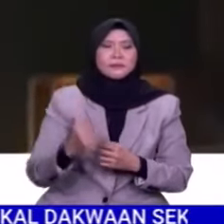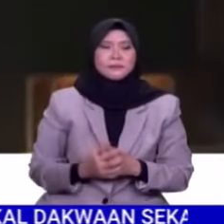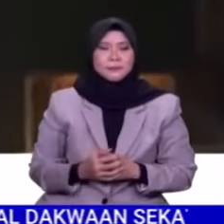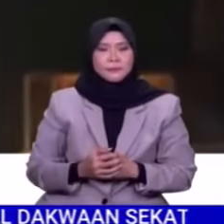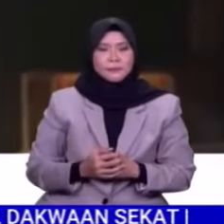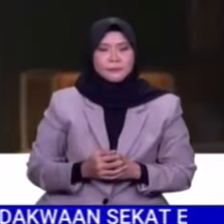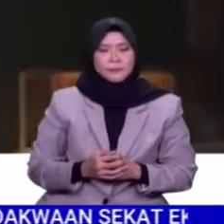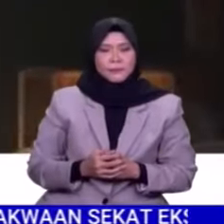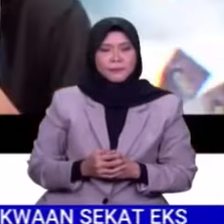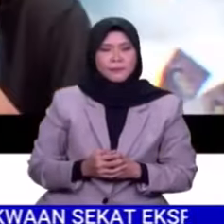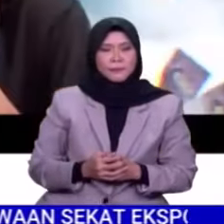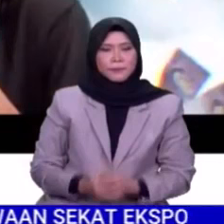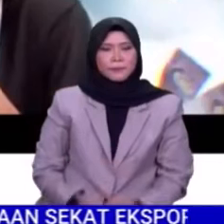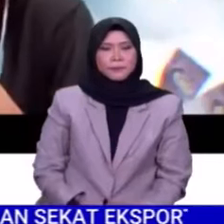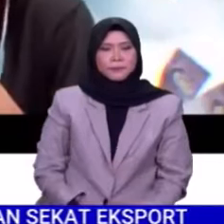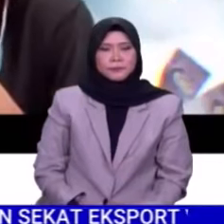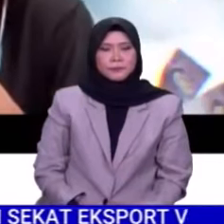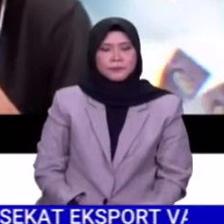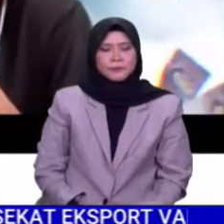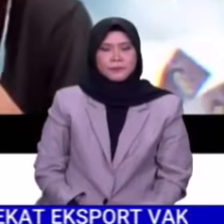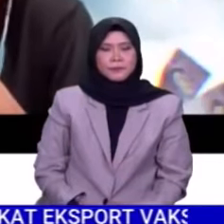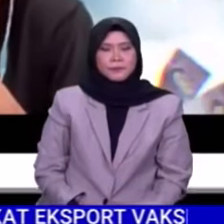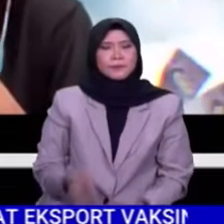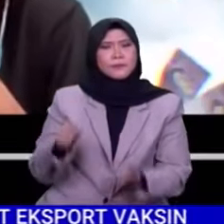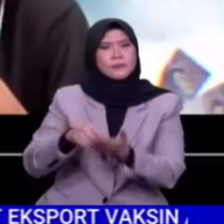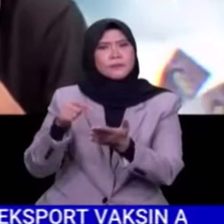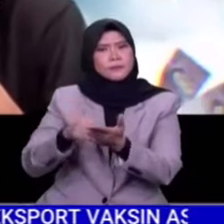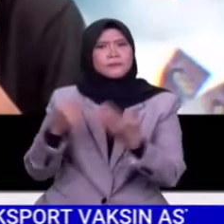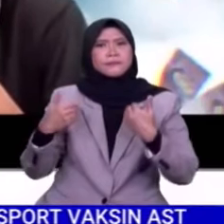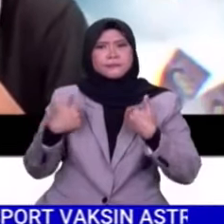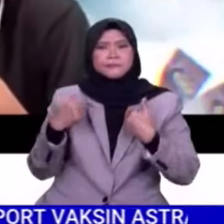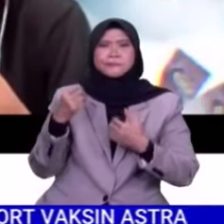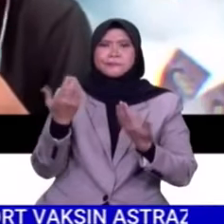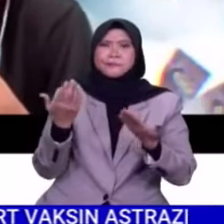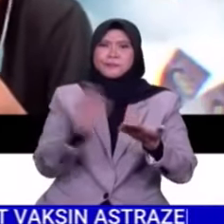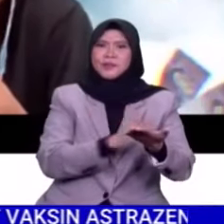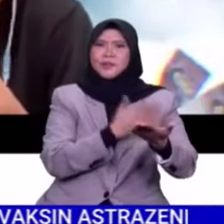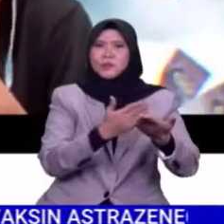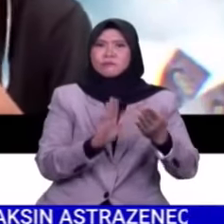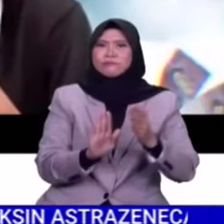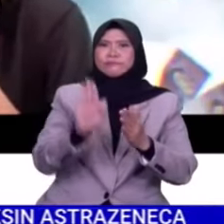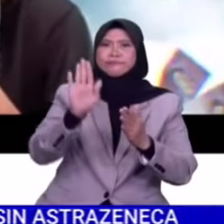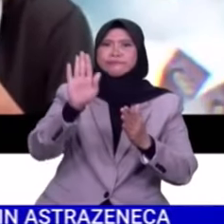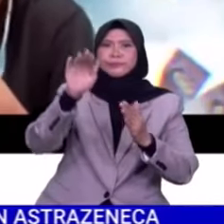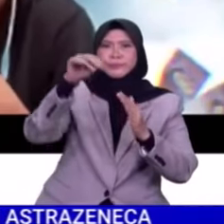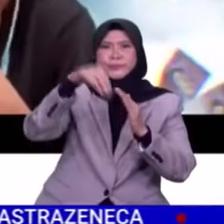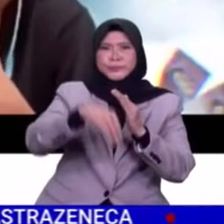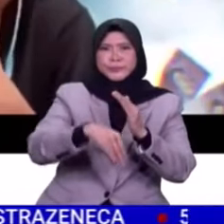Kadang-kadang dalam career ni kita ada turun naik dia juga. Kadang-kadang kita rasa kita